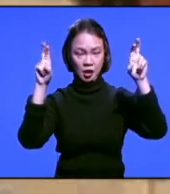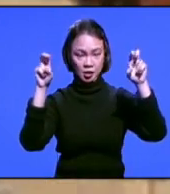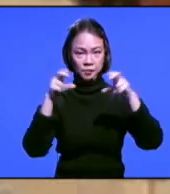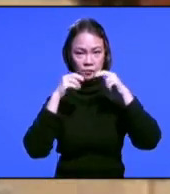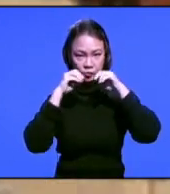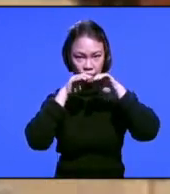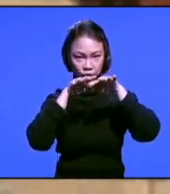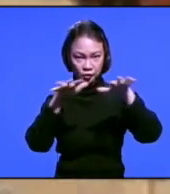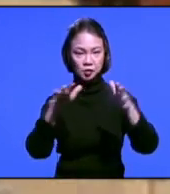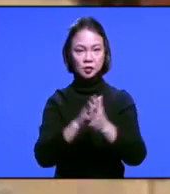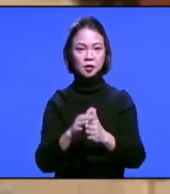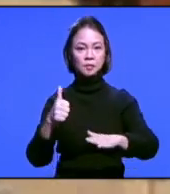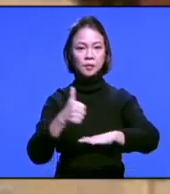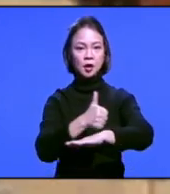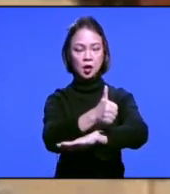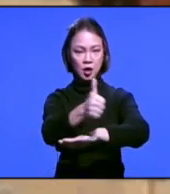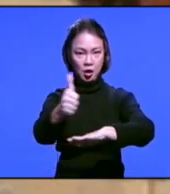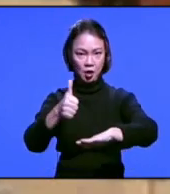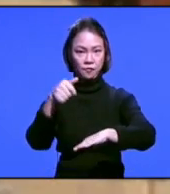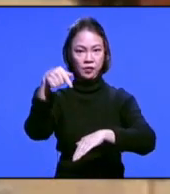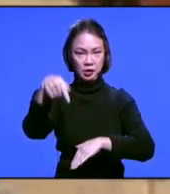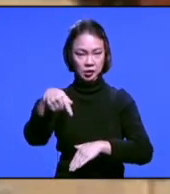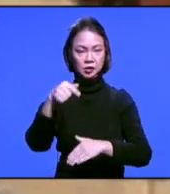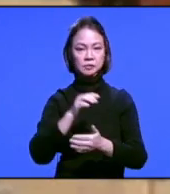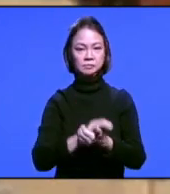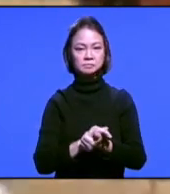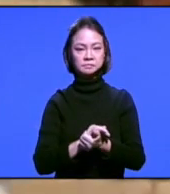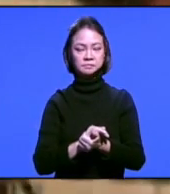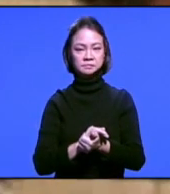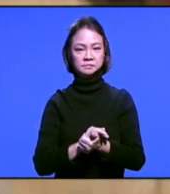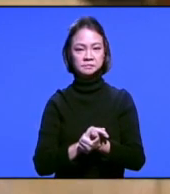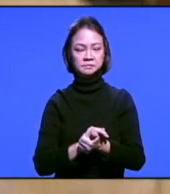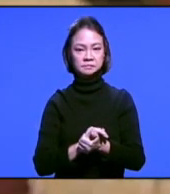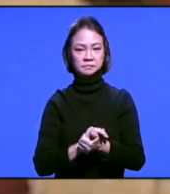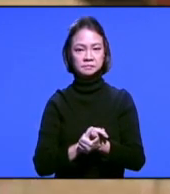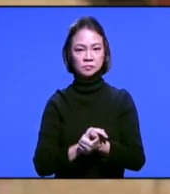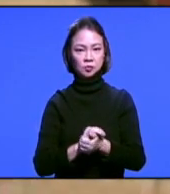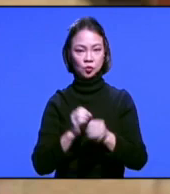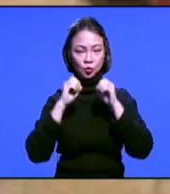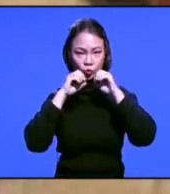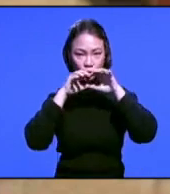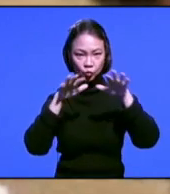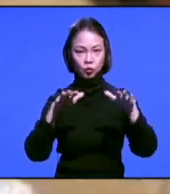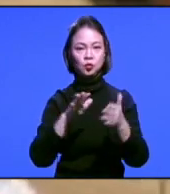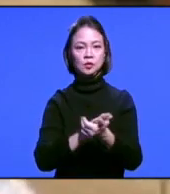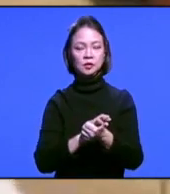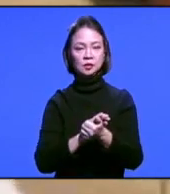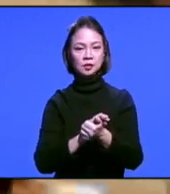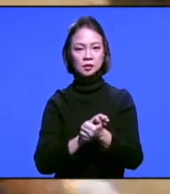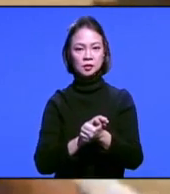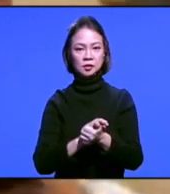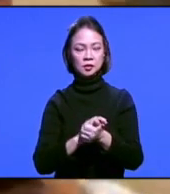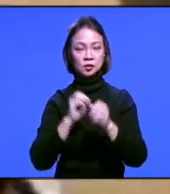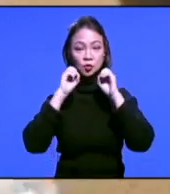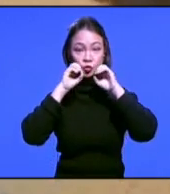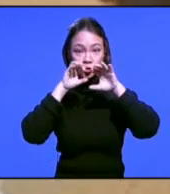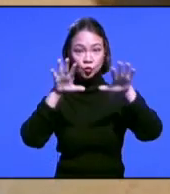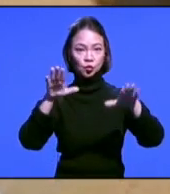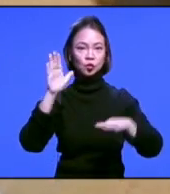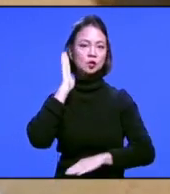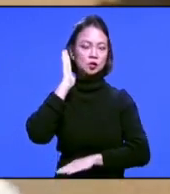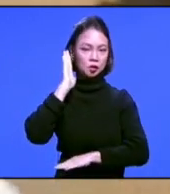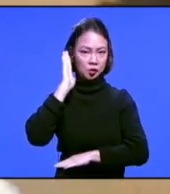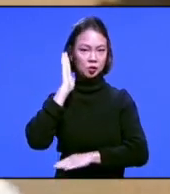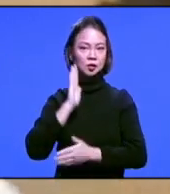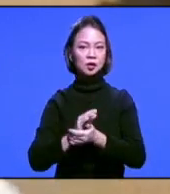Padang Arafah ini, seluruh Padang Arafah ini, seluruh sudah memandang para berkumandang kalimat